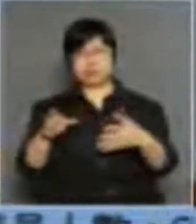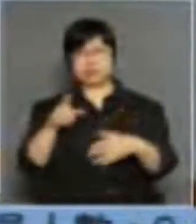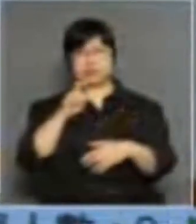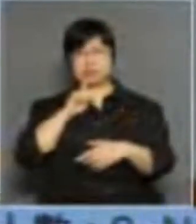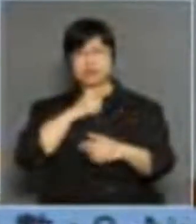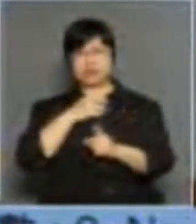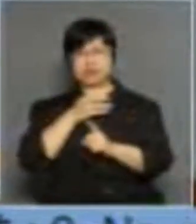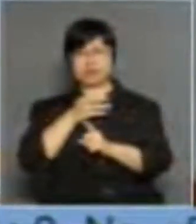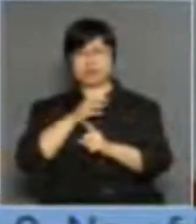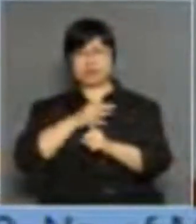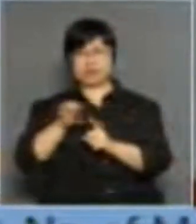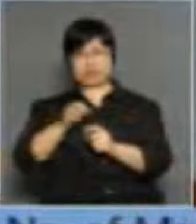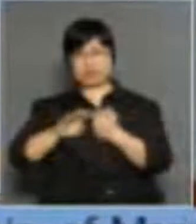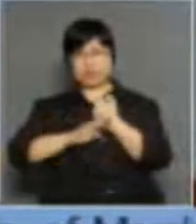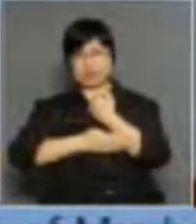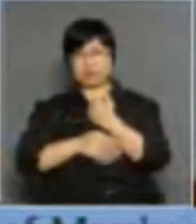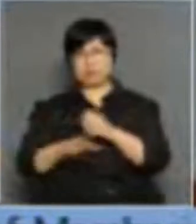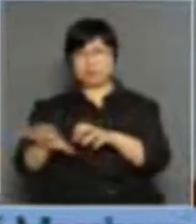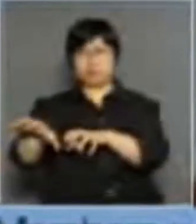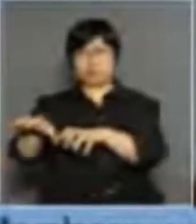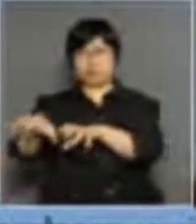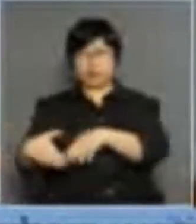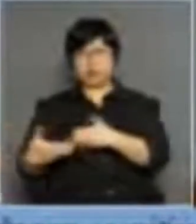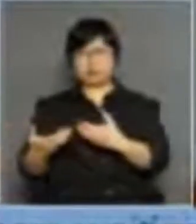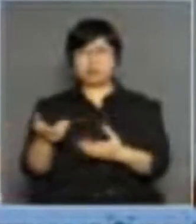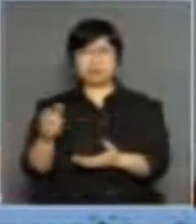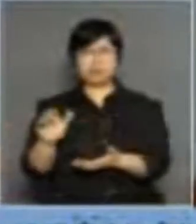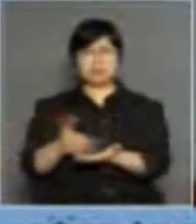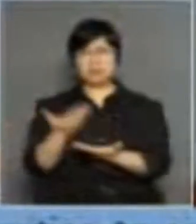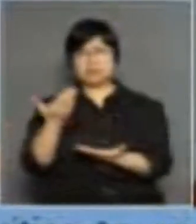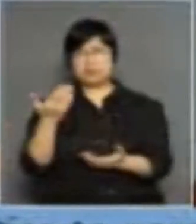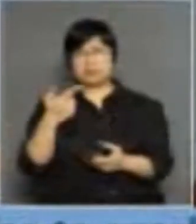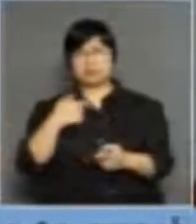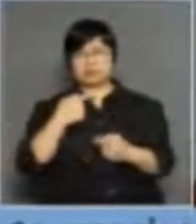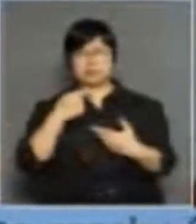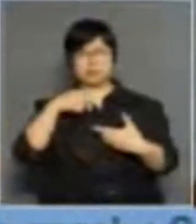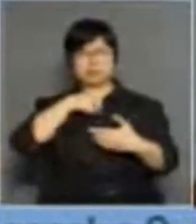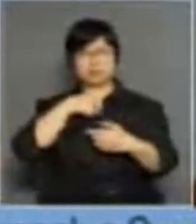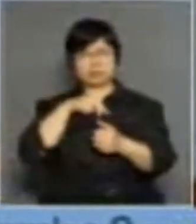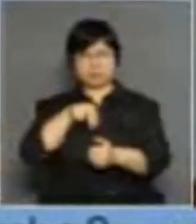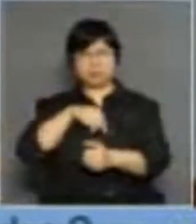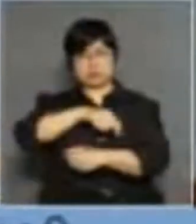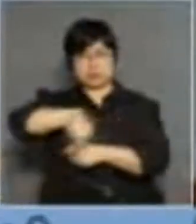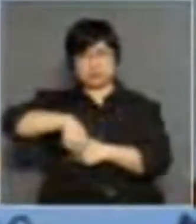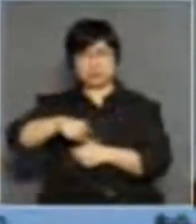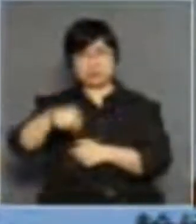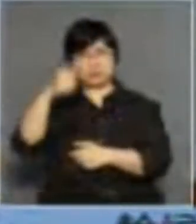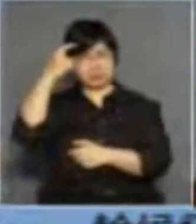去，而個實際問題在我選區裏面，大家都知道的，